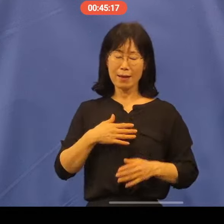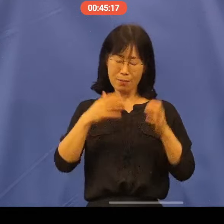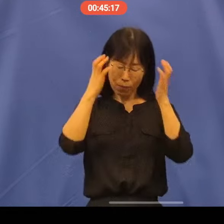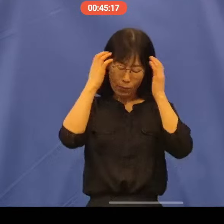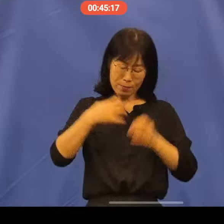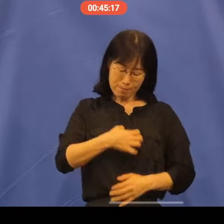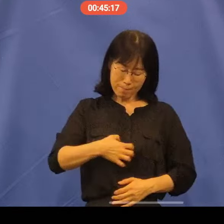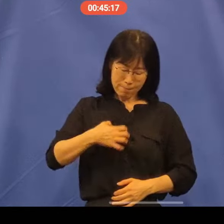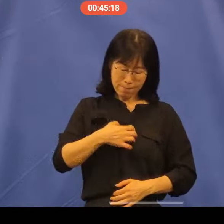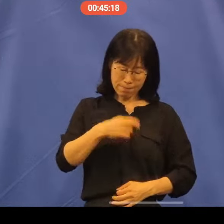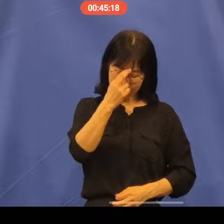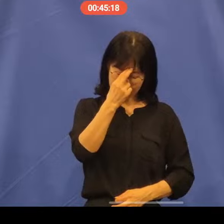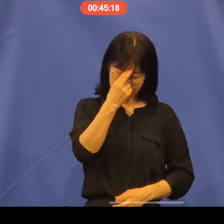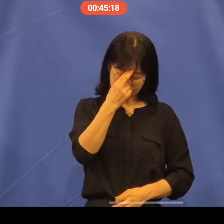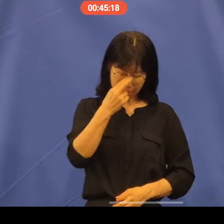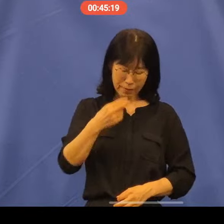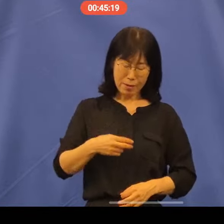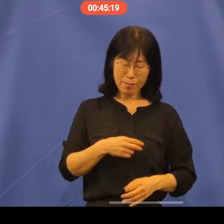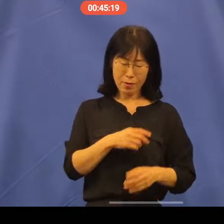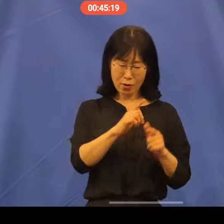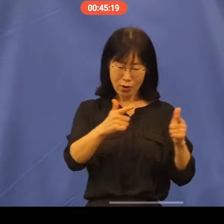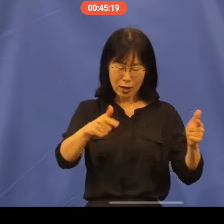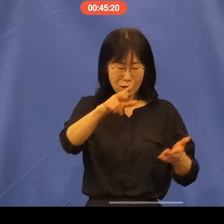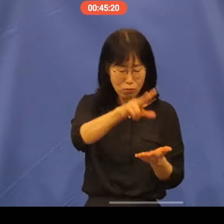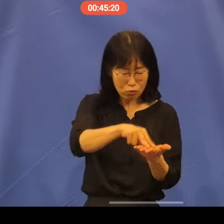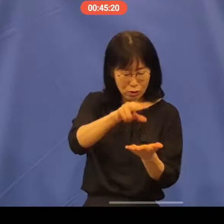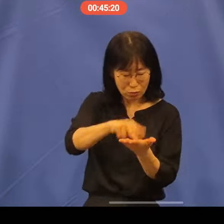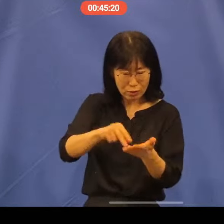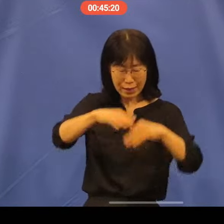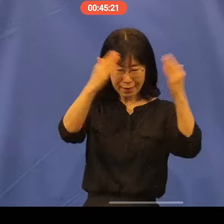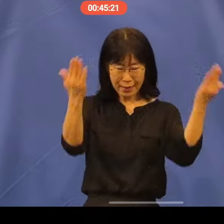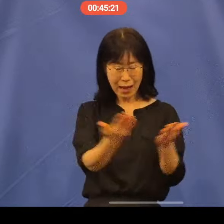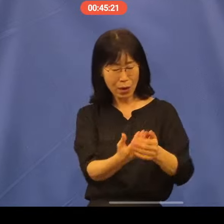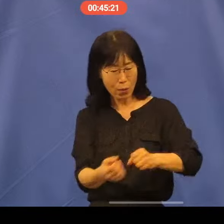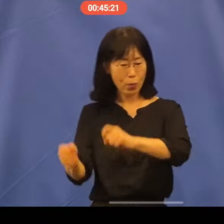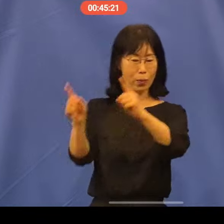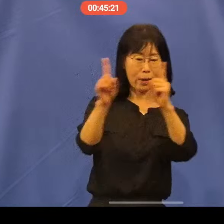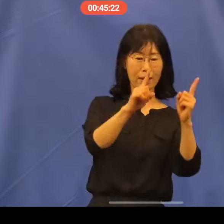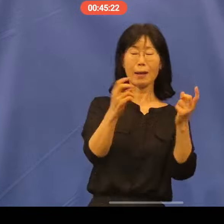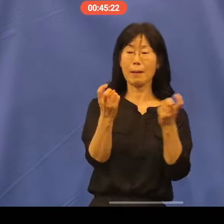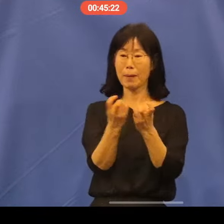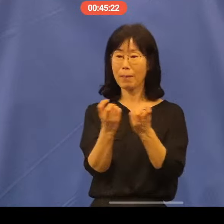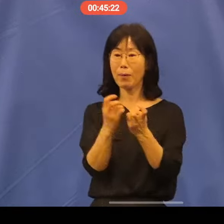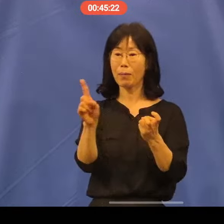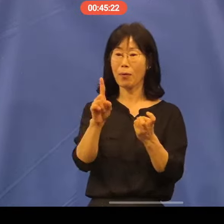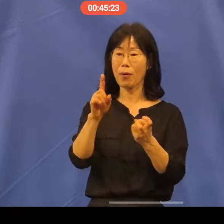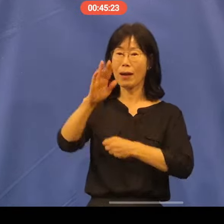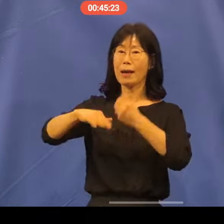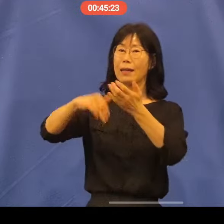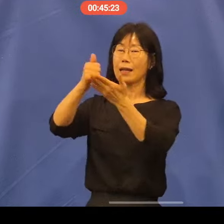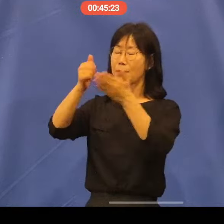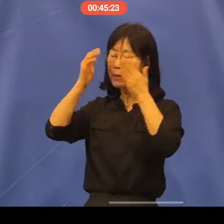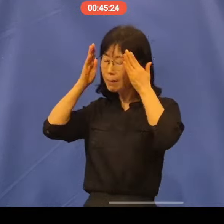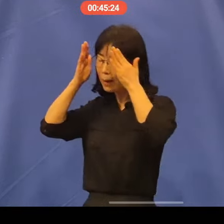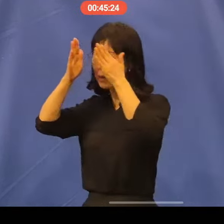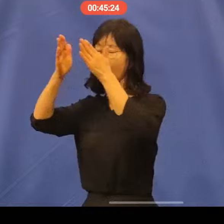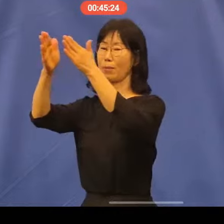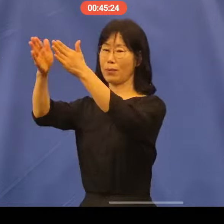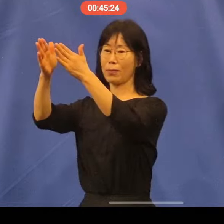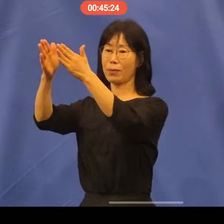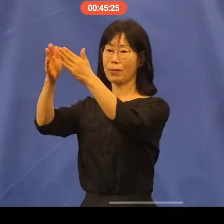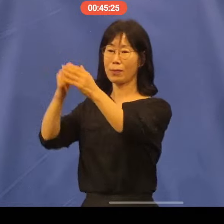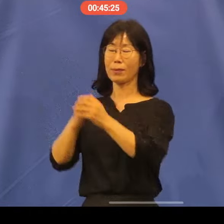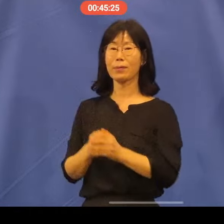그러므로 우리는 지속적인 회개예요. 회개 상태에 있어야 된다. 죄의 우물을 계속 치우는 작업을 해요.